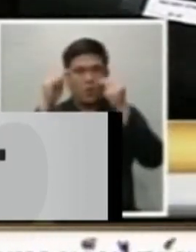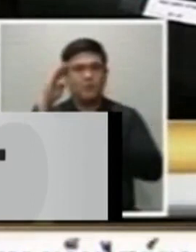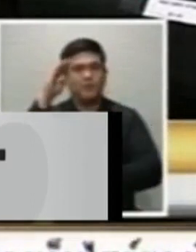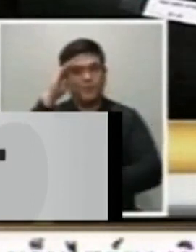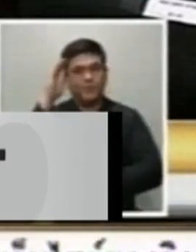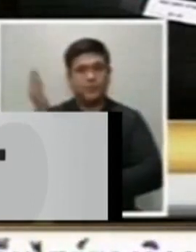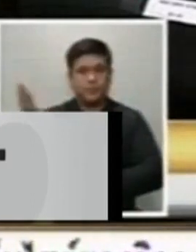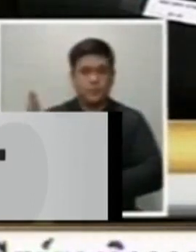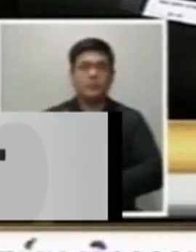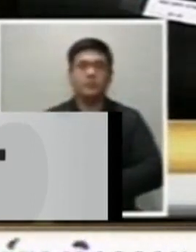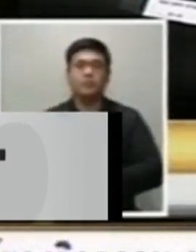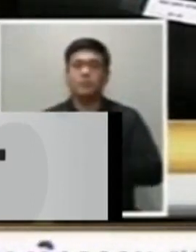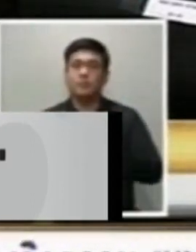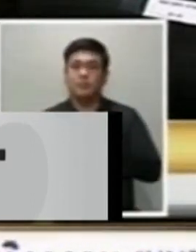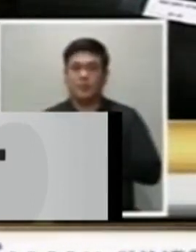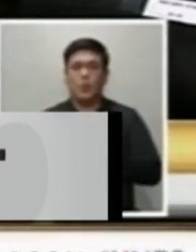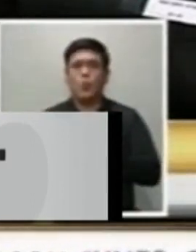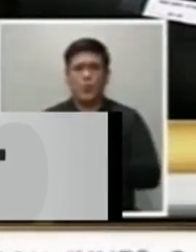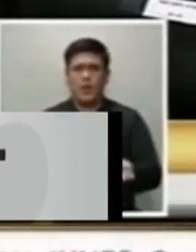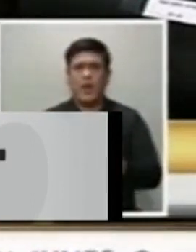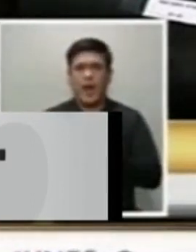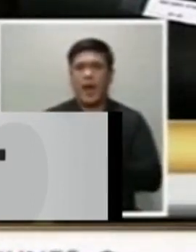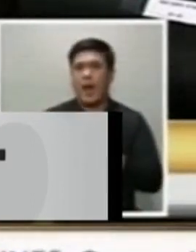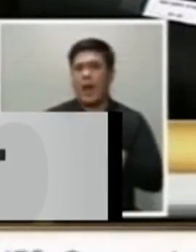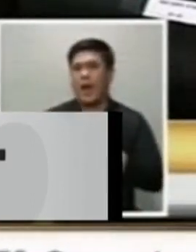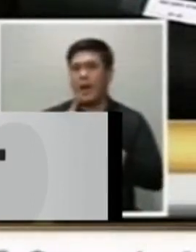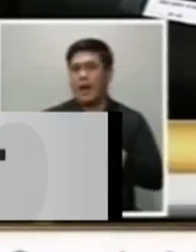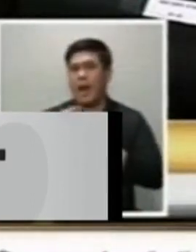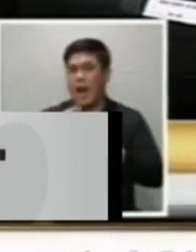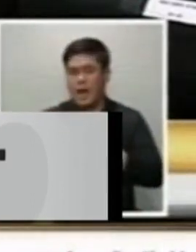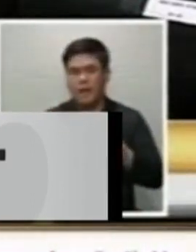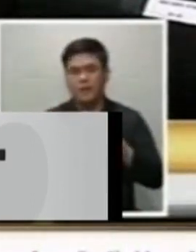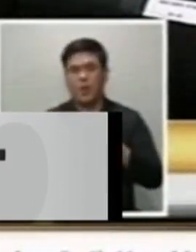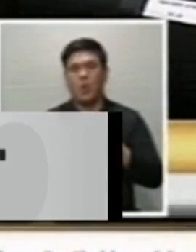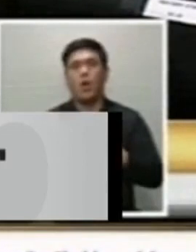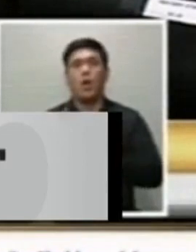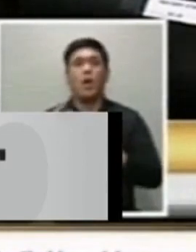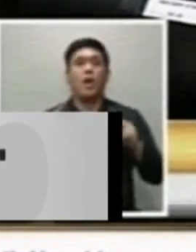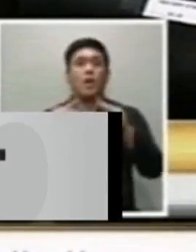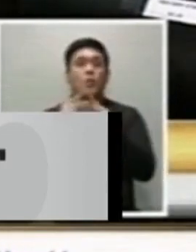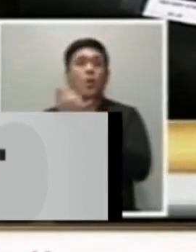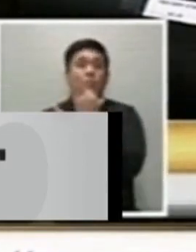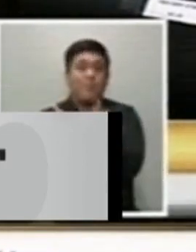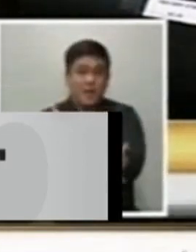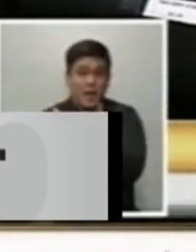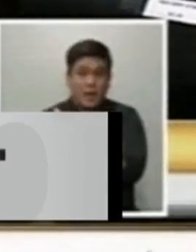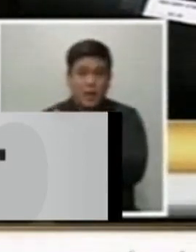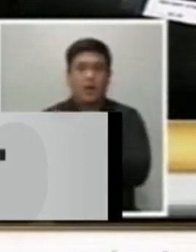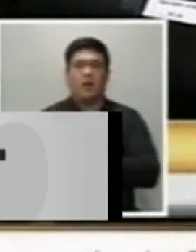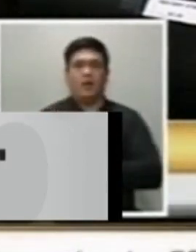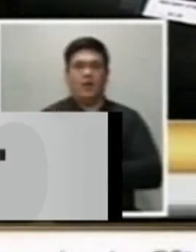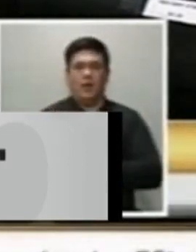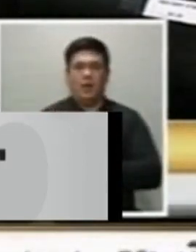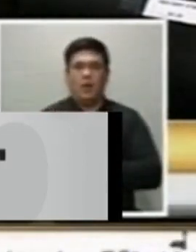งไม่ไว้วางใจสูงพอๆกับร้อยเอกธรรมนัสนะฮะ ครับ เพราะพลเอกประวุฒิเนี่ยพลเอกประยุทธ์เนี่ยไม่วางจะไม่ไว้วางใจ54จากวิษ